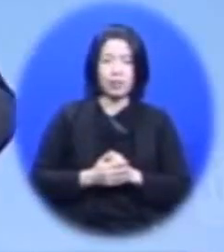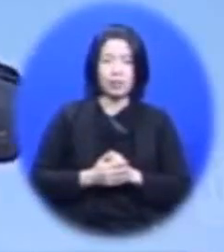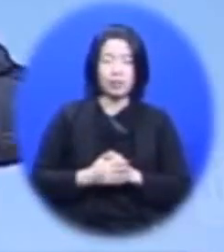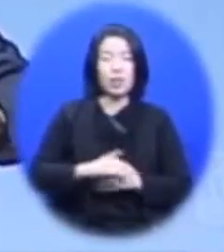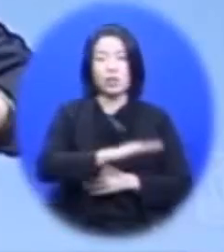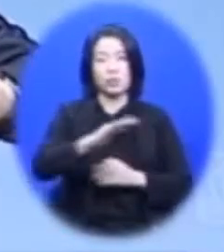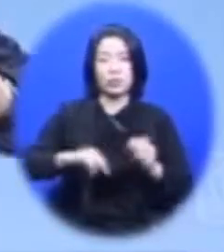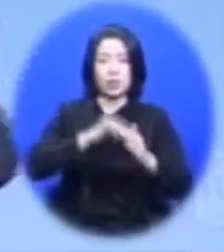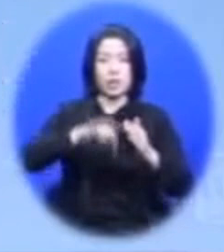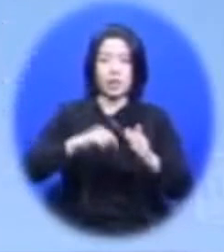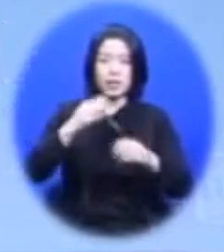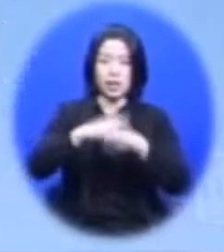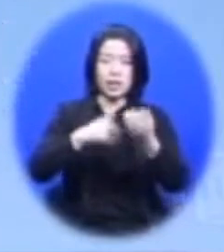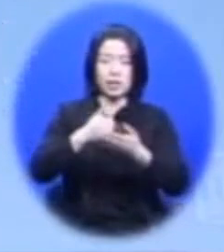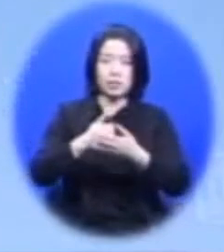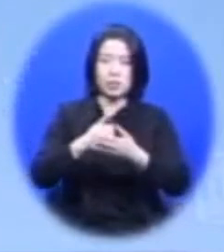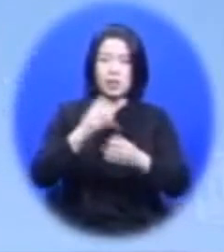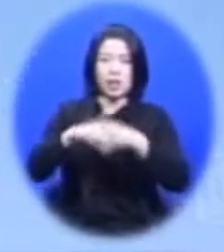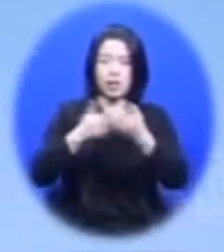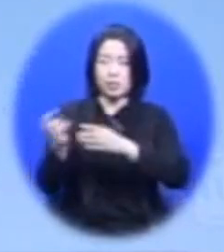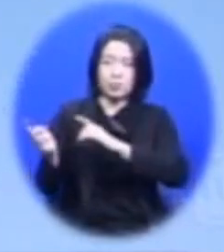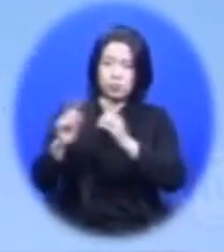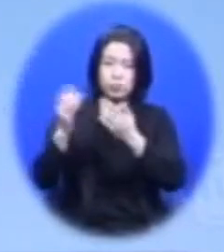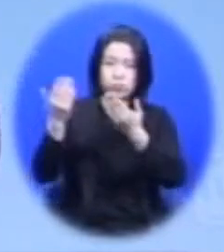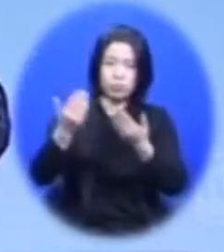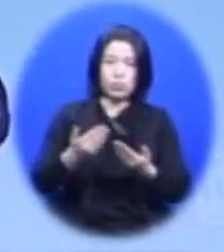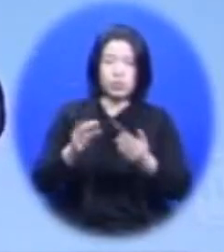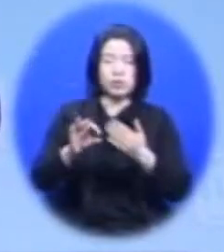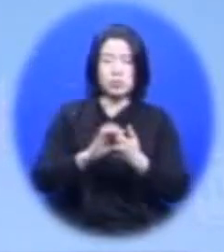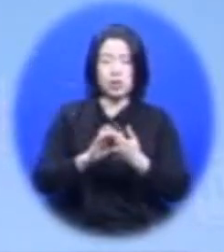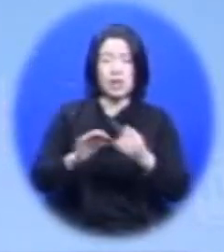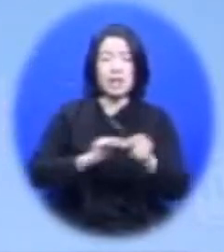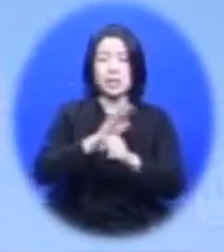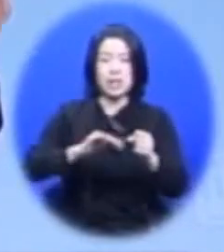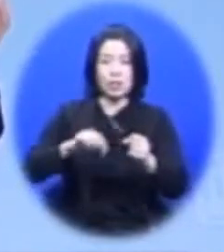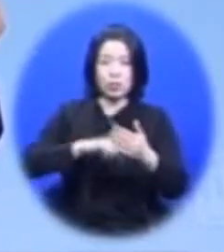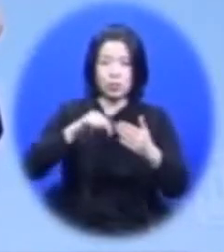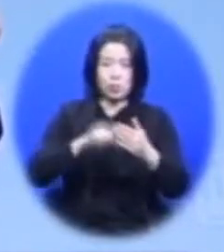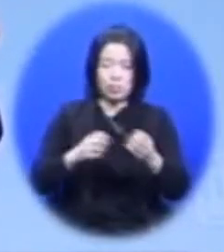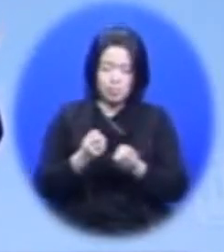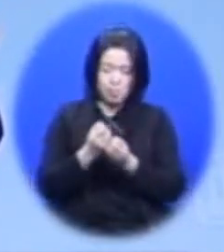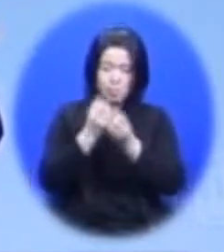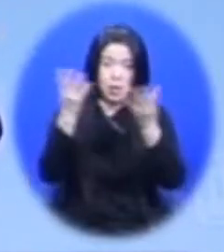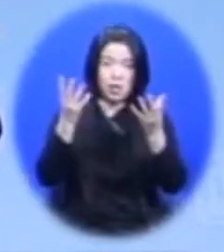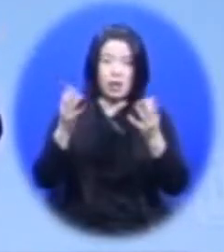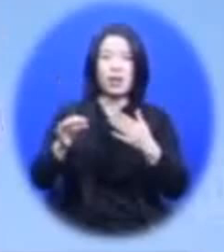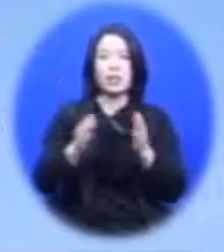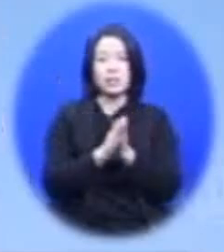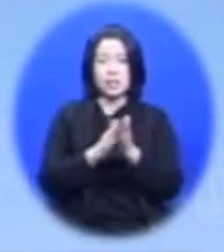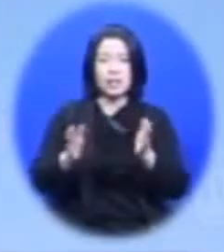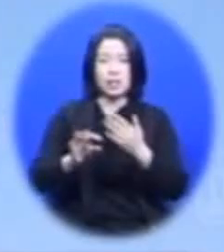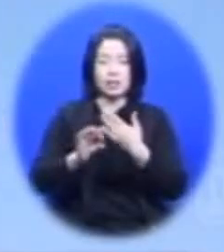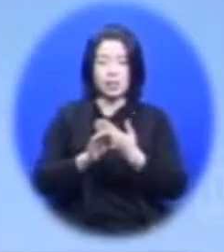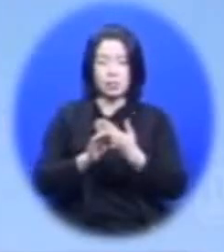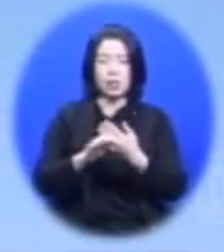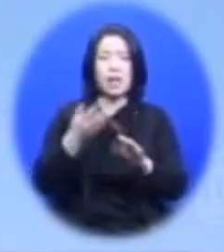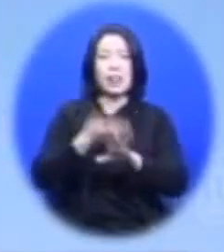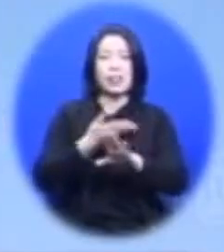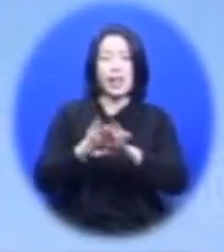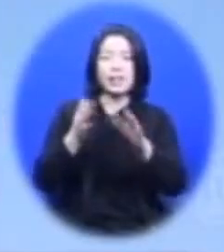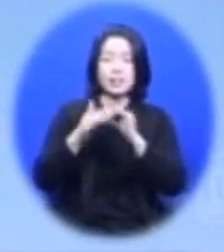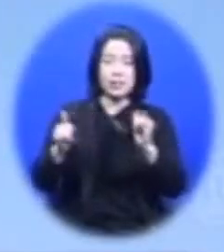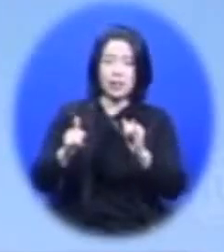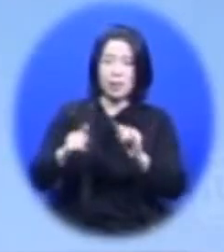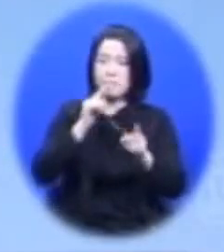우리 안에 하나님의 부흥을 주시면, 사랑이 우리 속에서 터지기 시작하면, 그러면 다른 사람